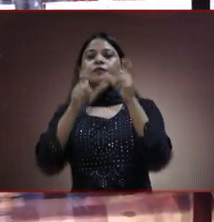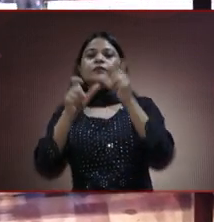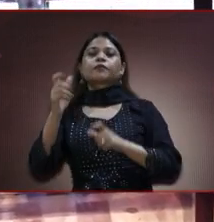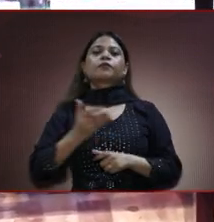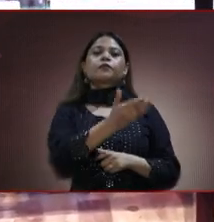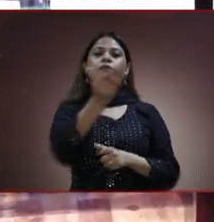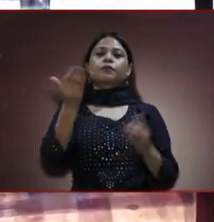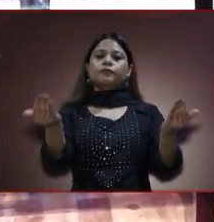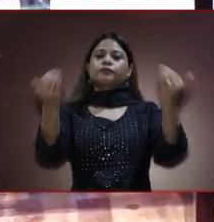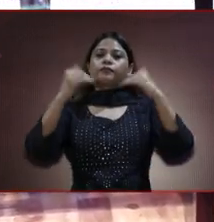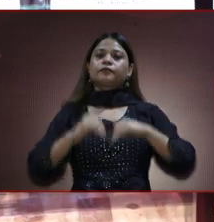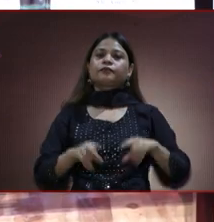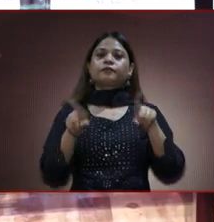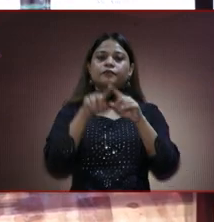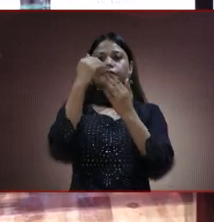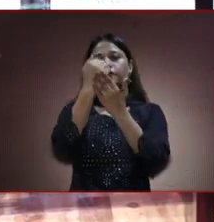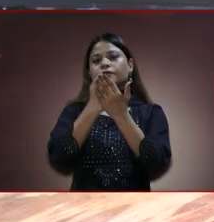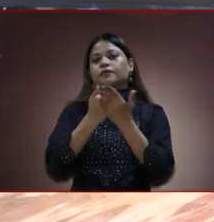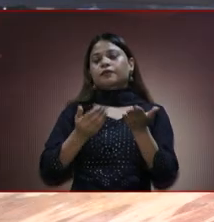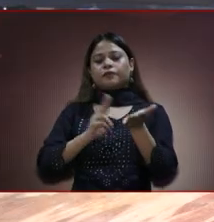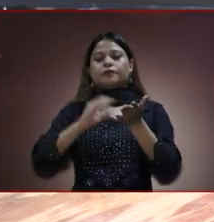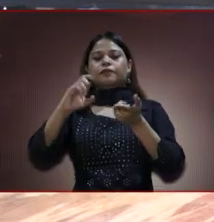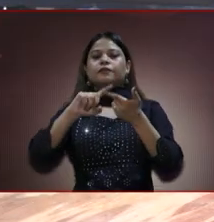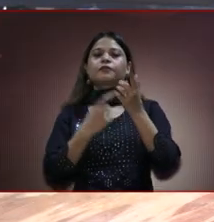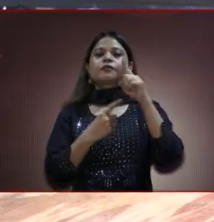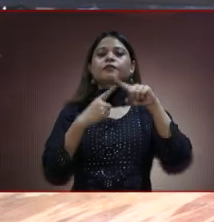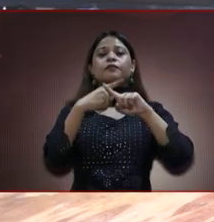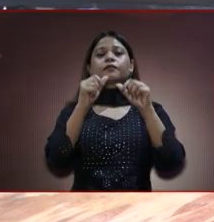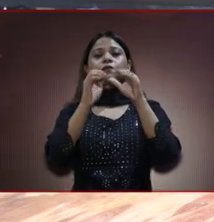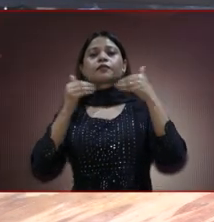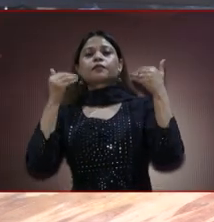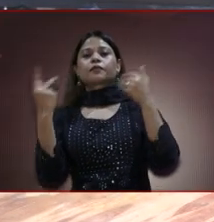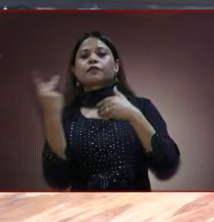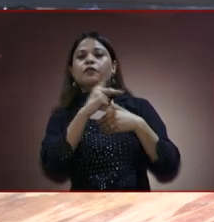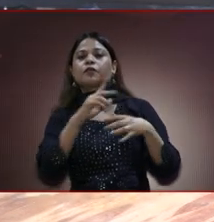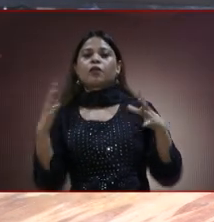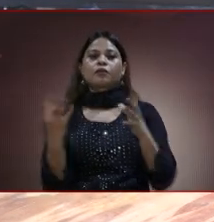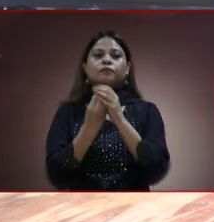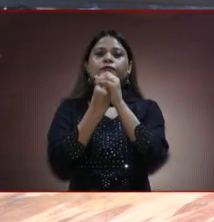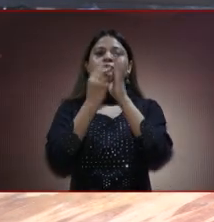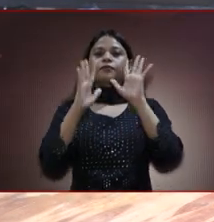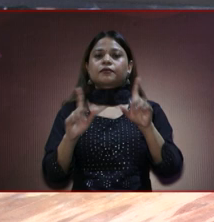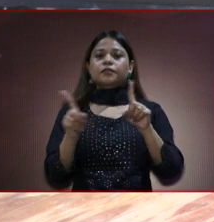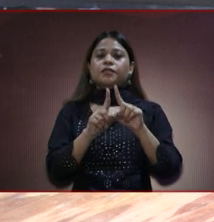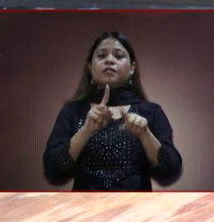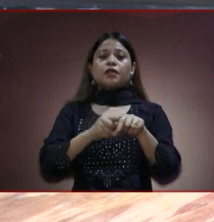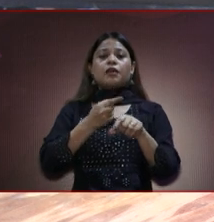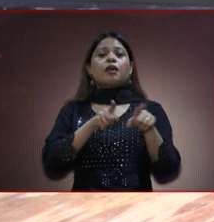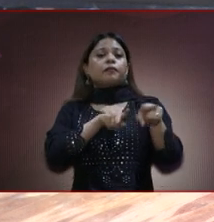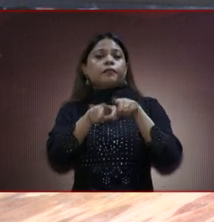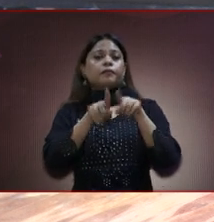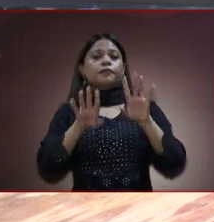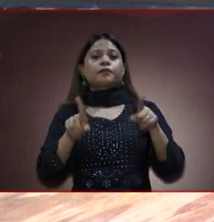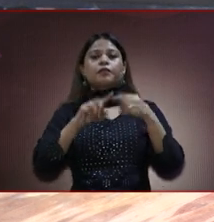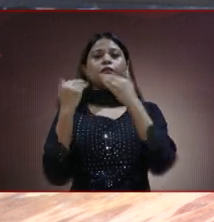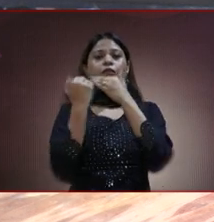यहाँ जुड़े हैं, और ये समारोह NCERT और Amazon के सहयोग की एक ऐसी भावी पहल का उदाहरण है जो शिक्षा